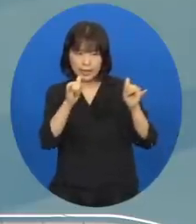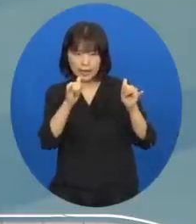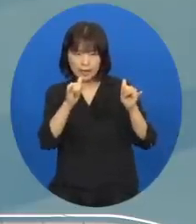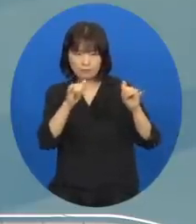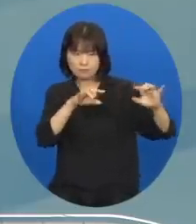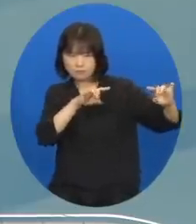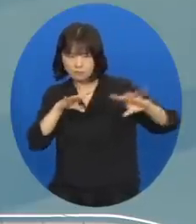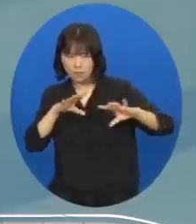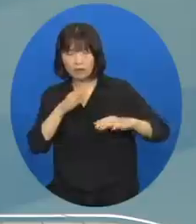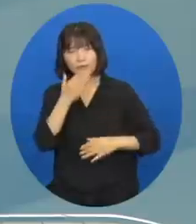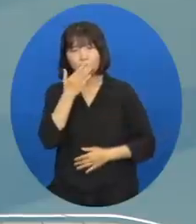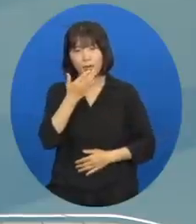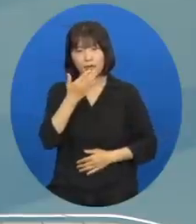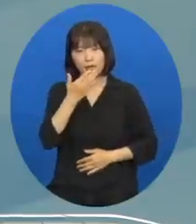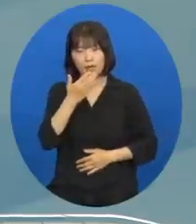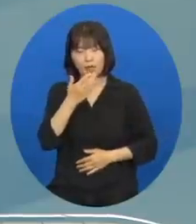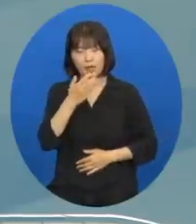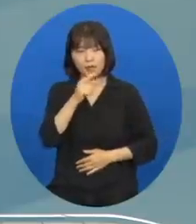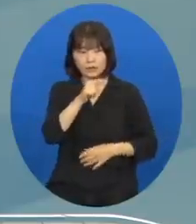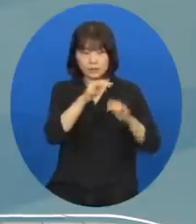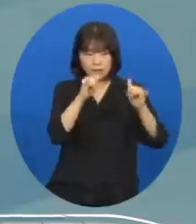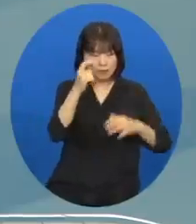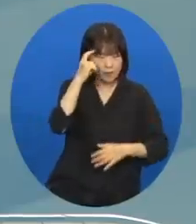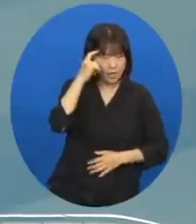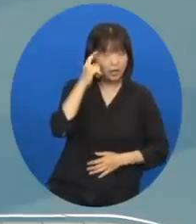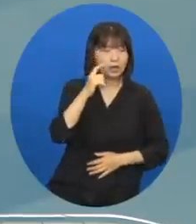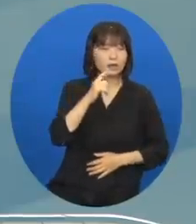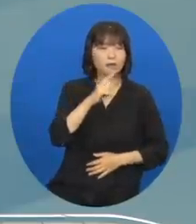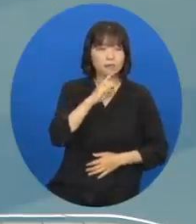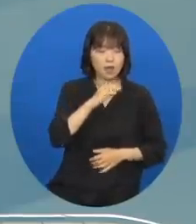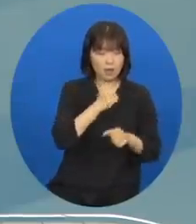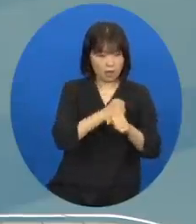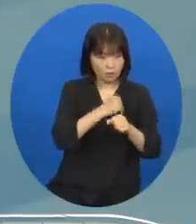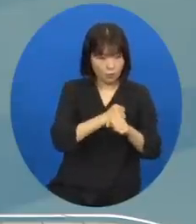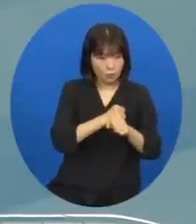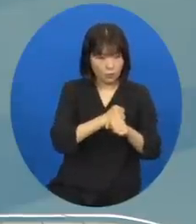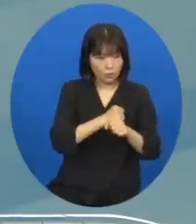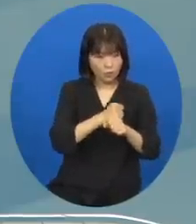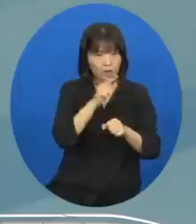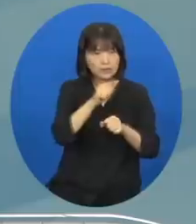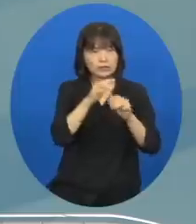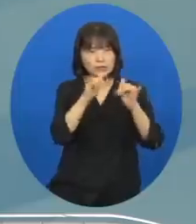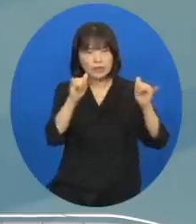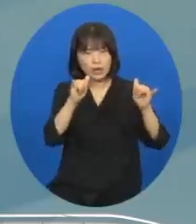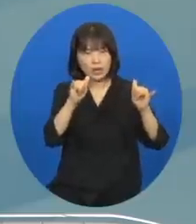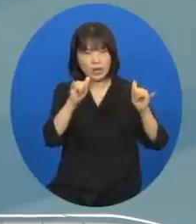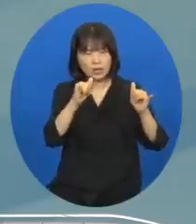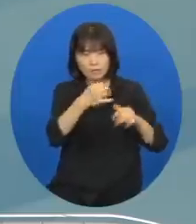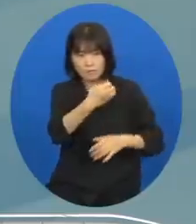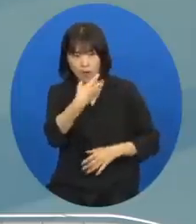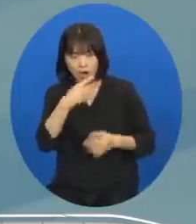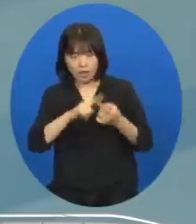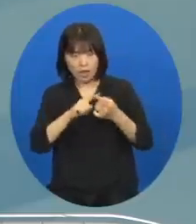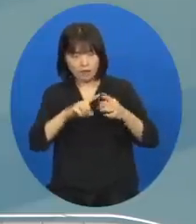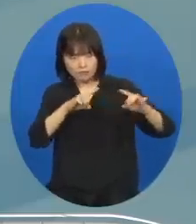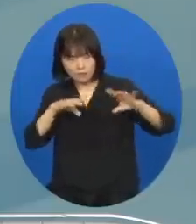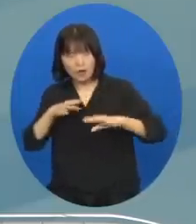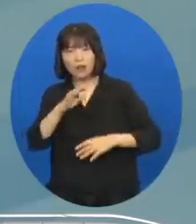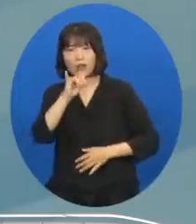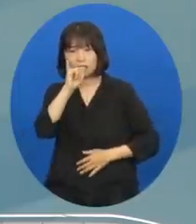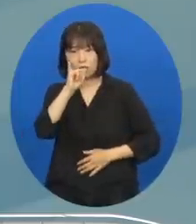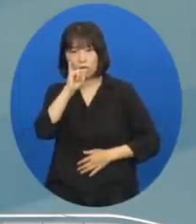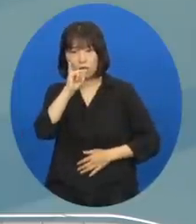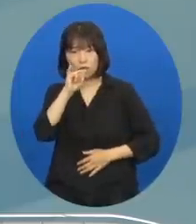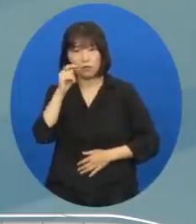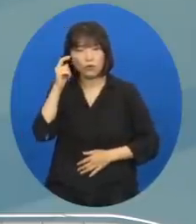수 있습니다. 그 사람 생각만 해도 그가 하려는 말이 생각나기도 합니다. 그것은 그가 하는